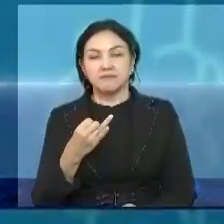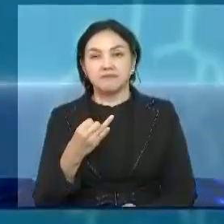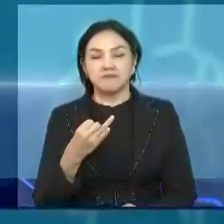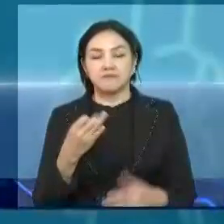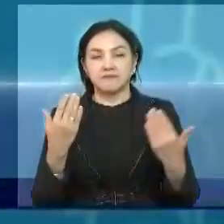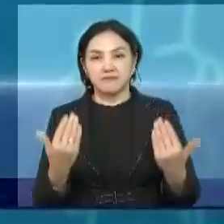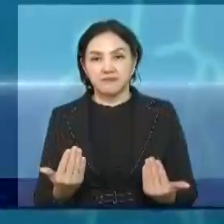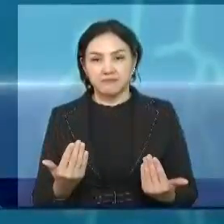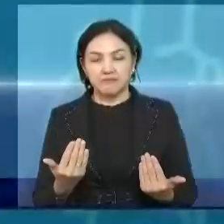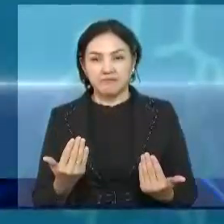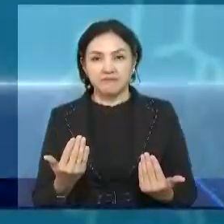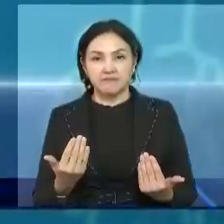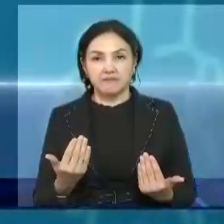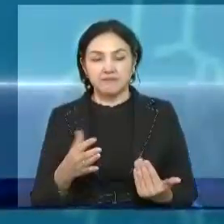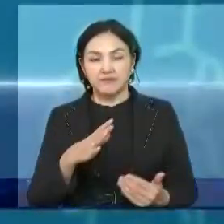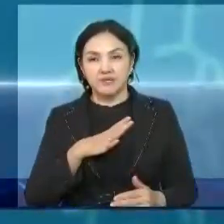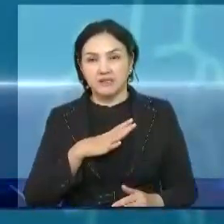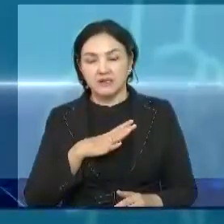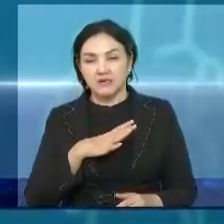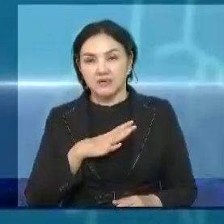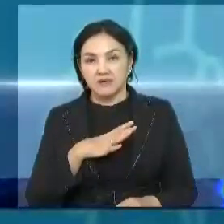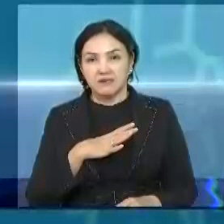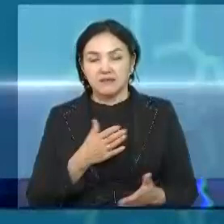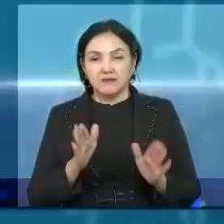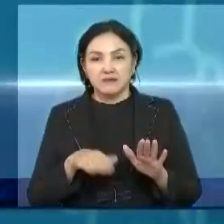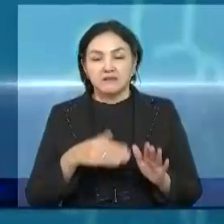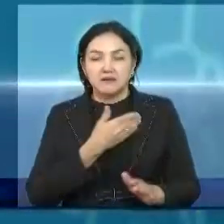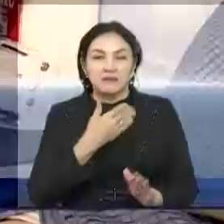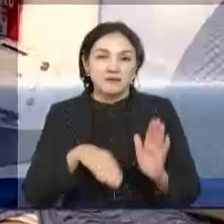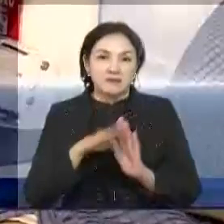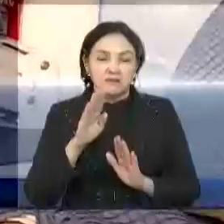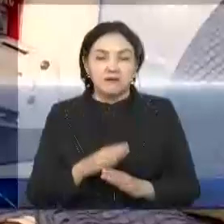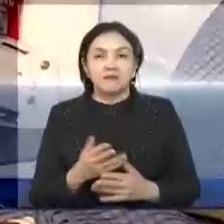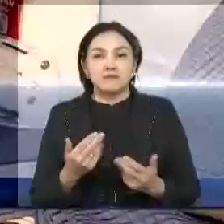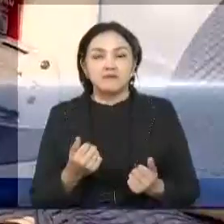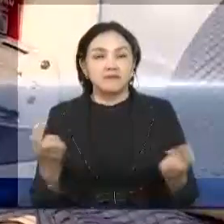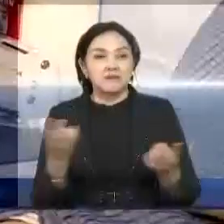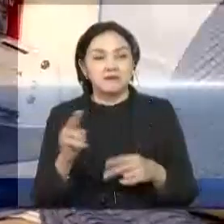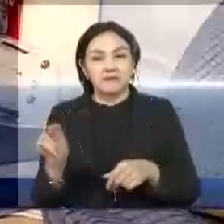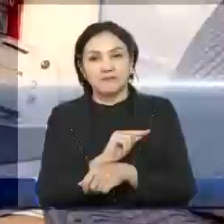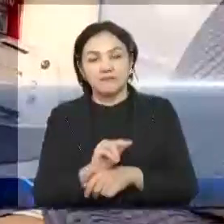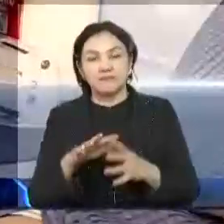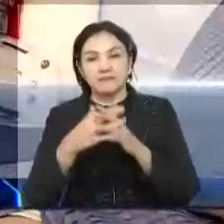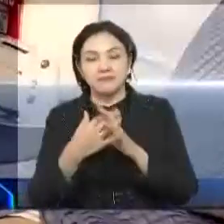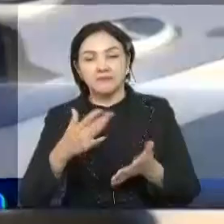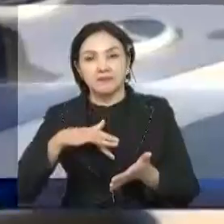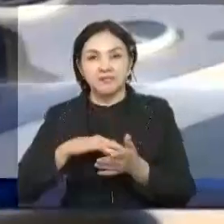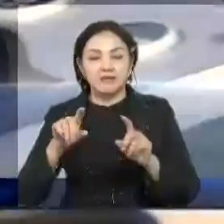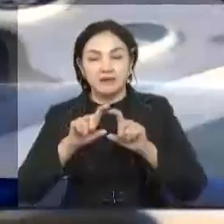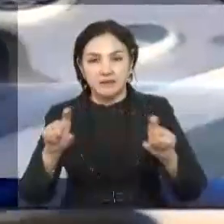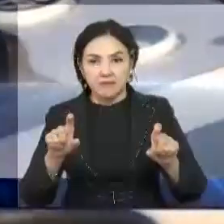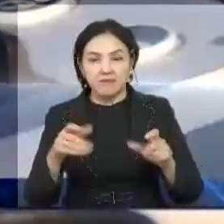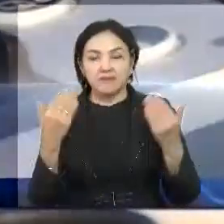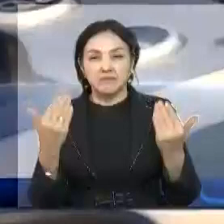на сегодняшний день состояние оставляет желать лучшего. Безусловно, требуется ремонт как в сельских, так и городских учреждениях.